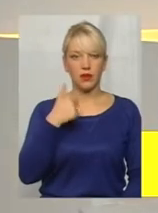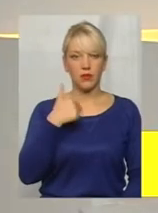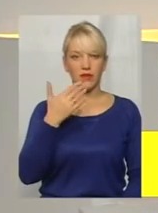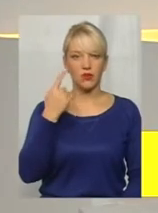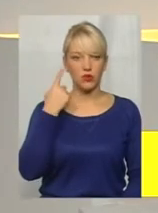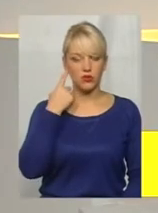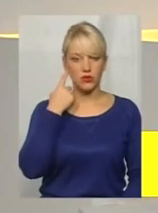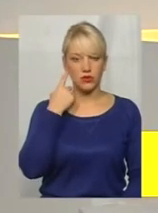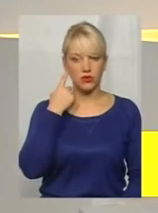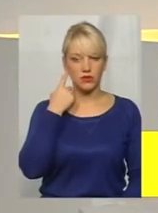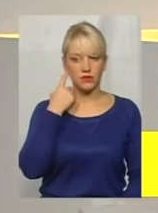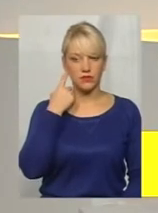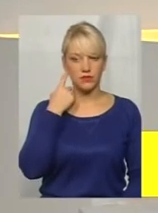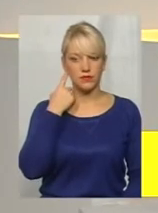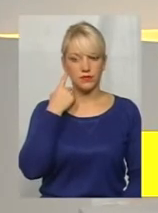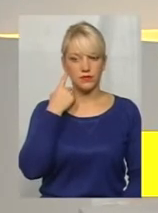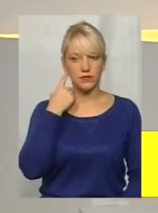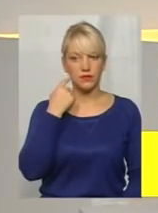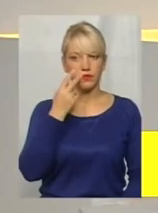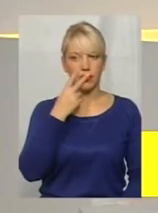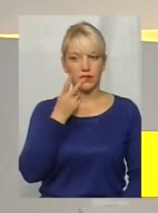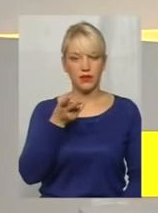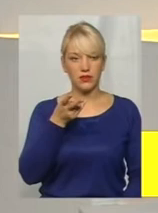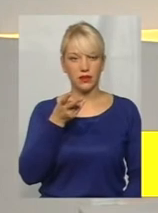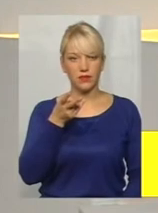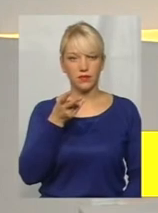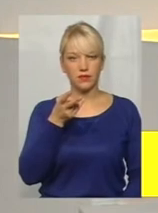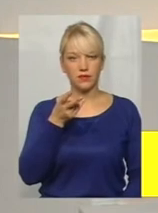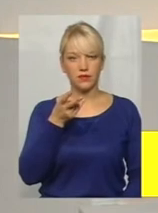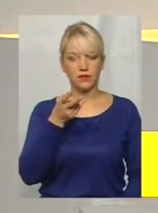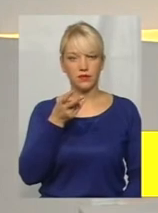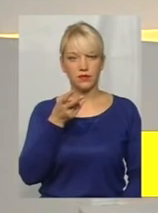Задавайте. Я по поводу вашої передачі сказати. Дивіться,